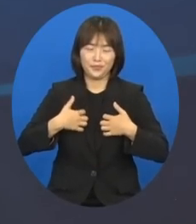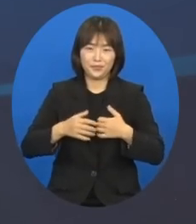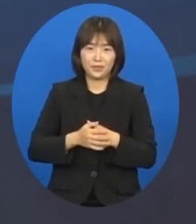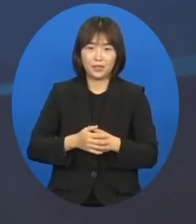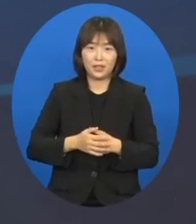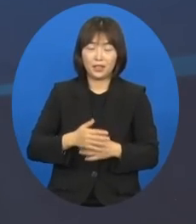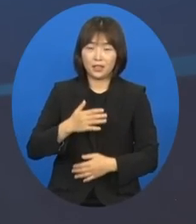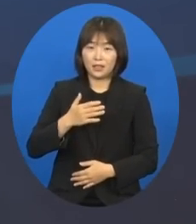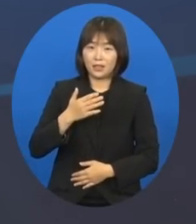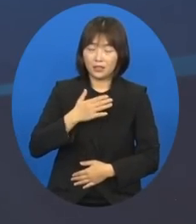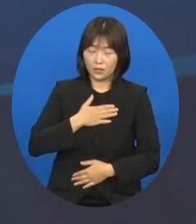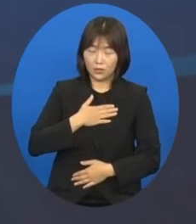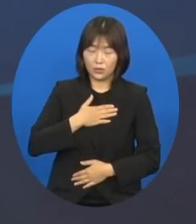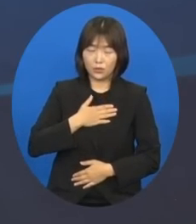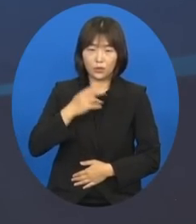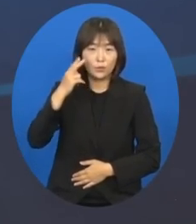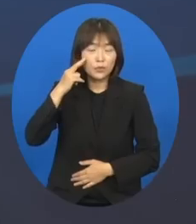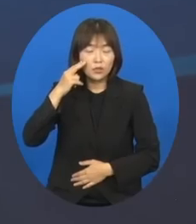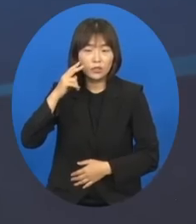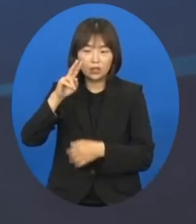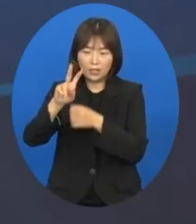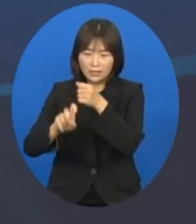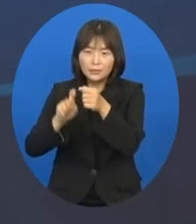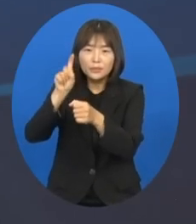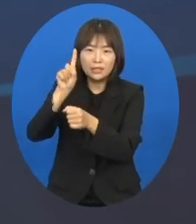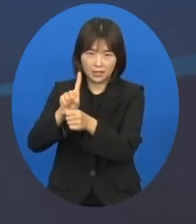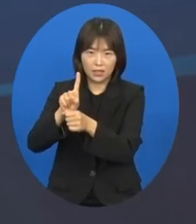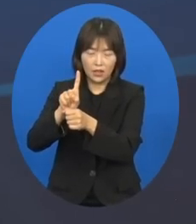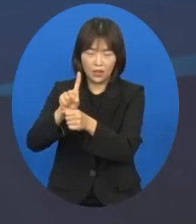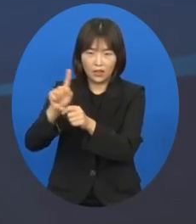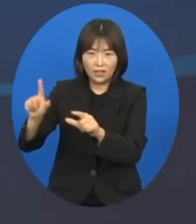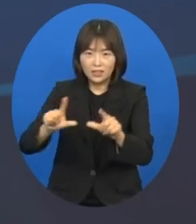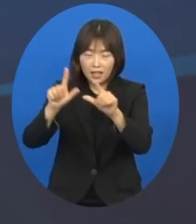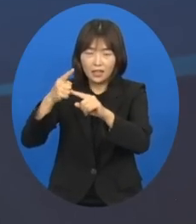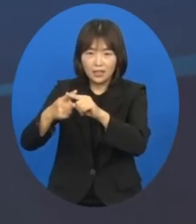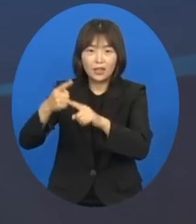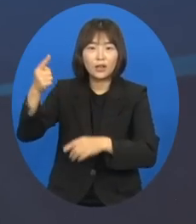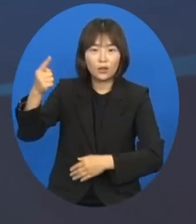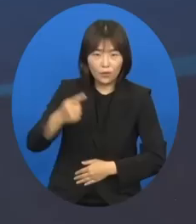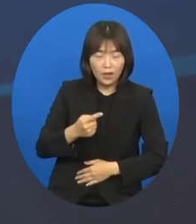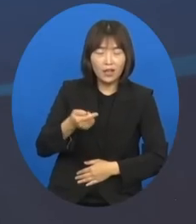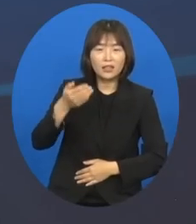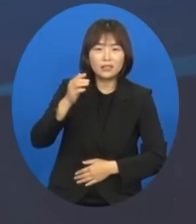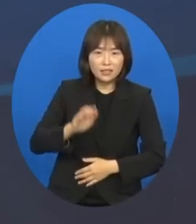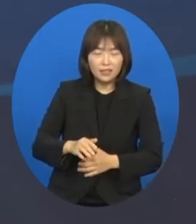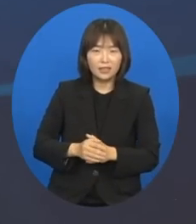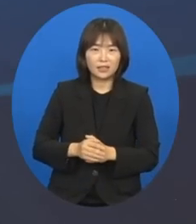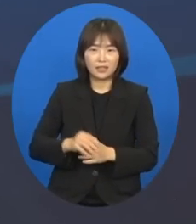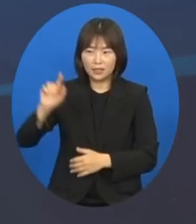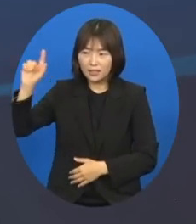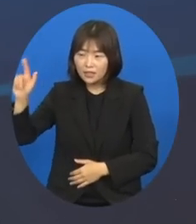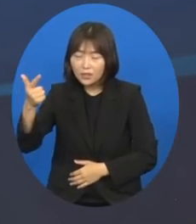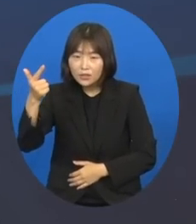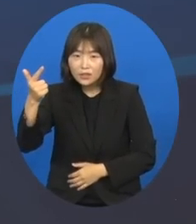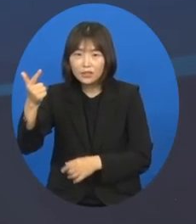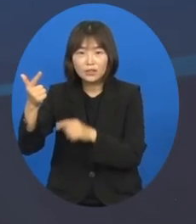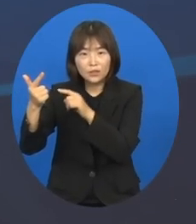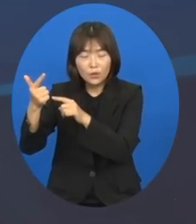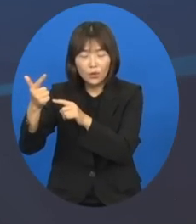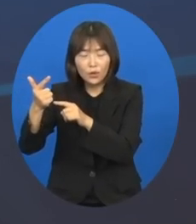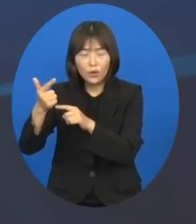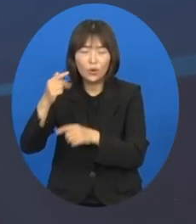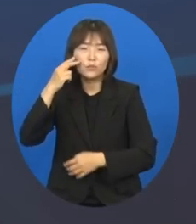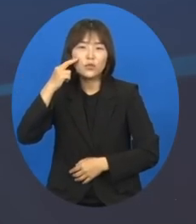21년 살다가 이렇게 왔는데 목사님도 달라서 제가 목회하던 지역을 잘 아시고 저도 캔사스리